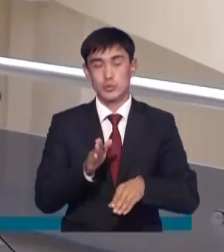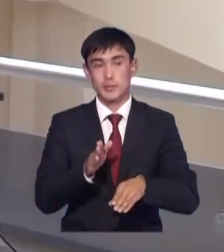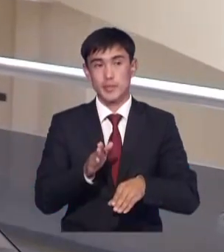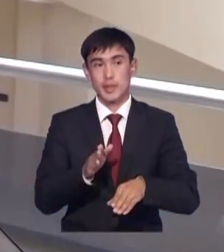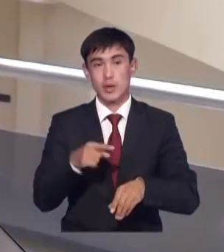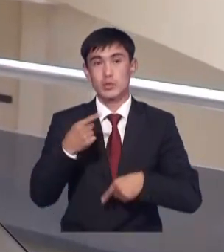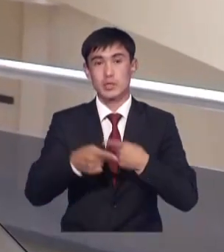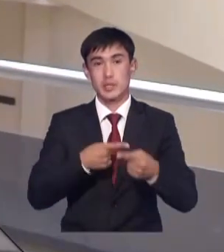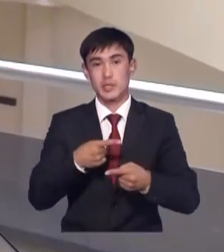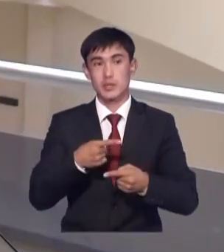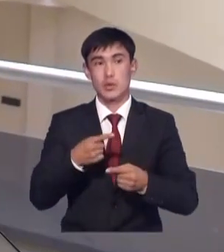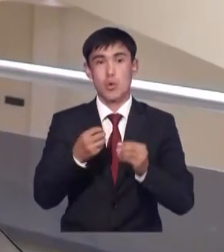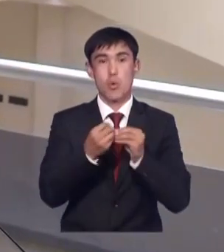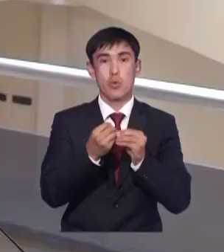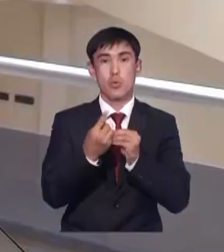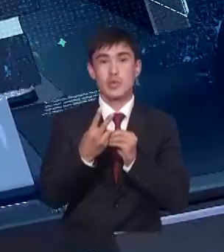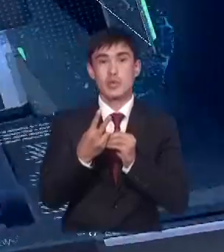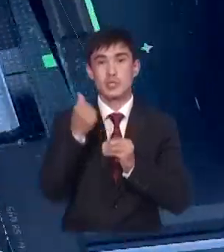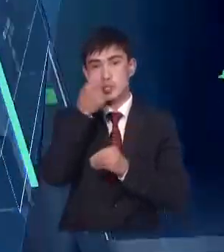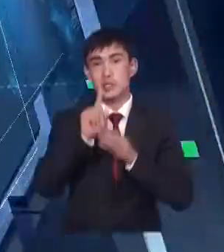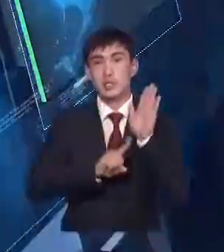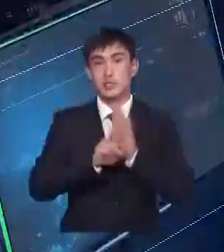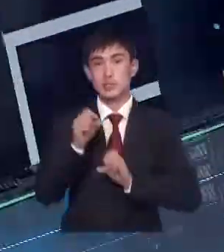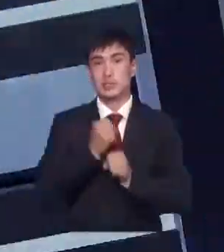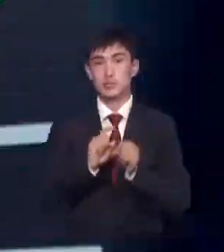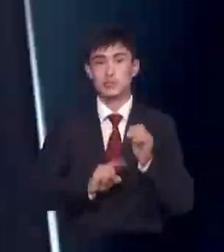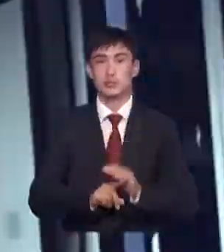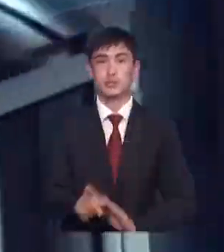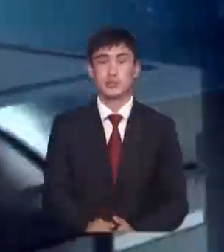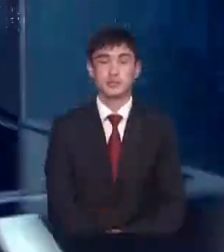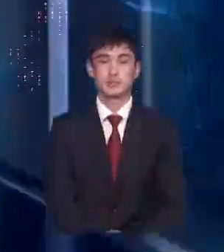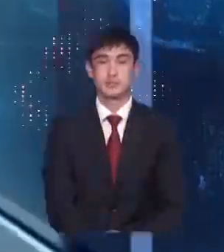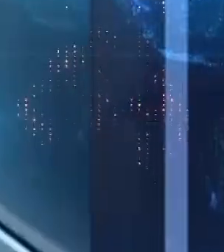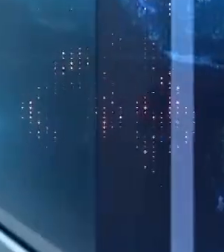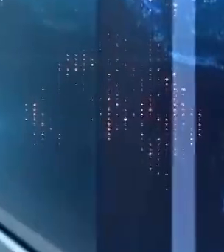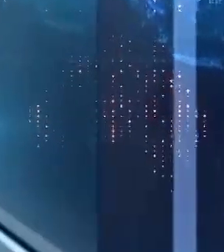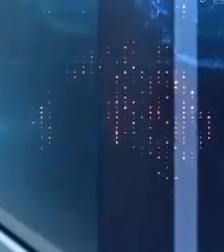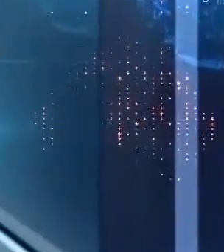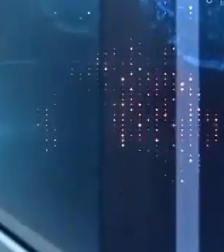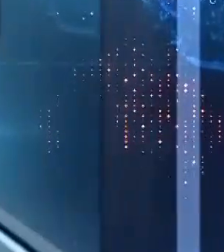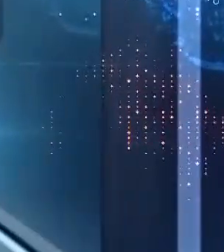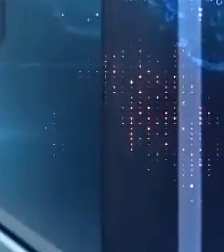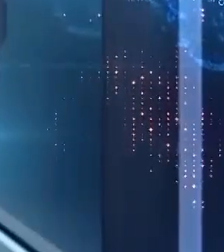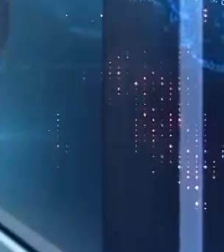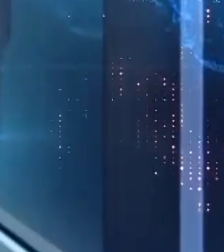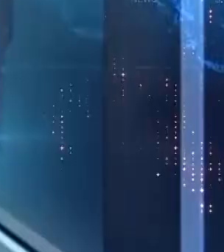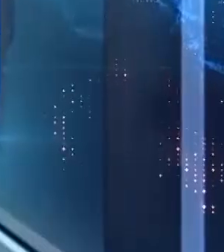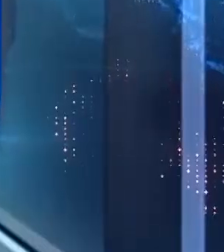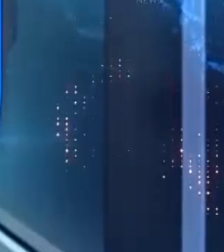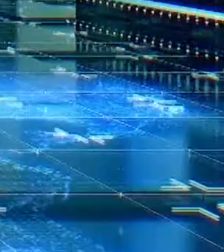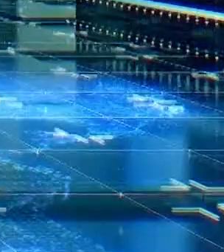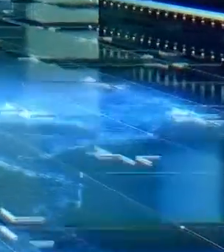кейін тек қана 10-12 жылдан кейін іске қосылады. Елдана Серікбайқызы, Ғабит Қабдырахманов, Жетісу телеарнасы.